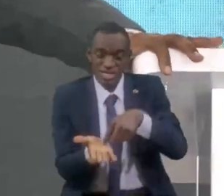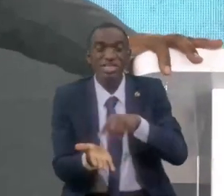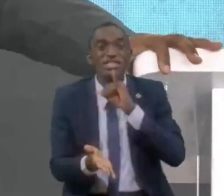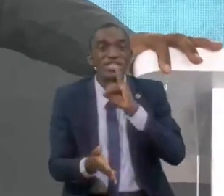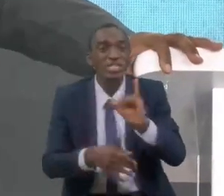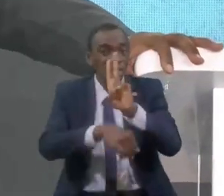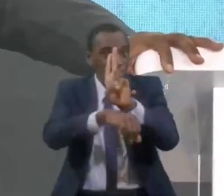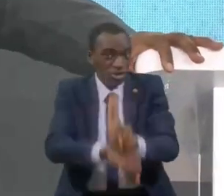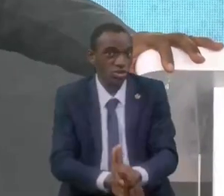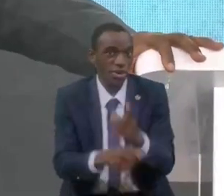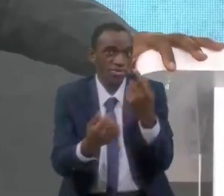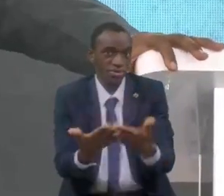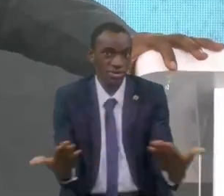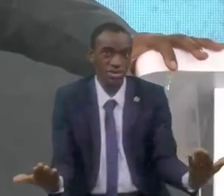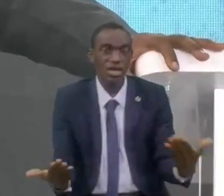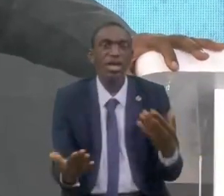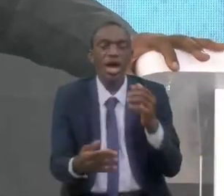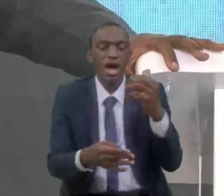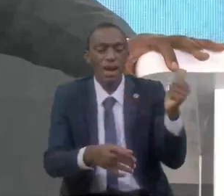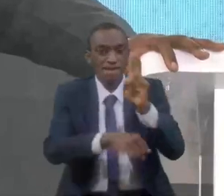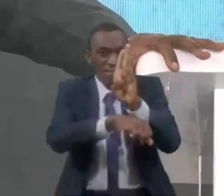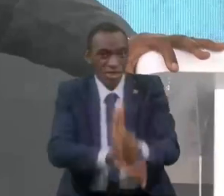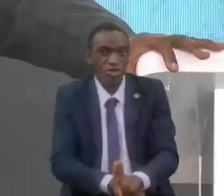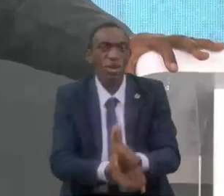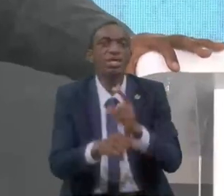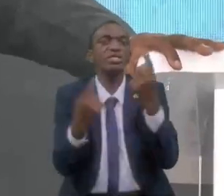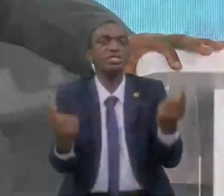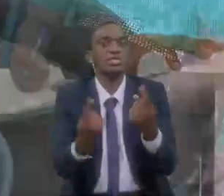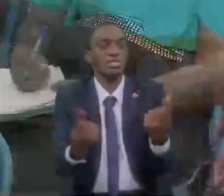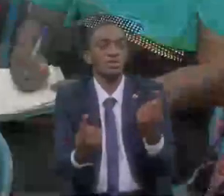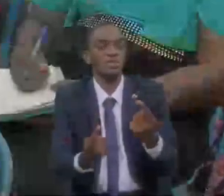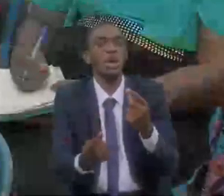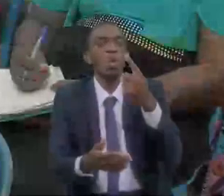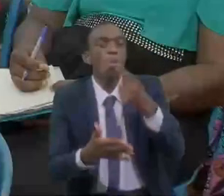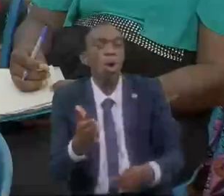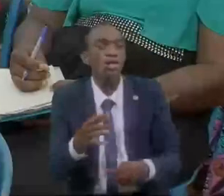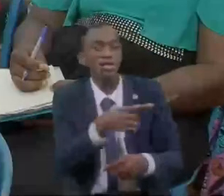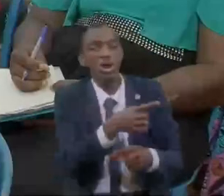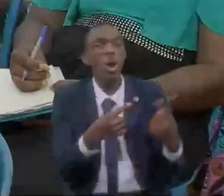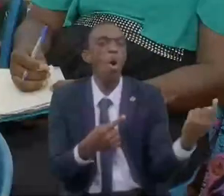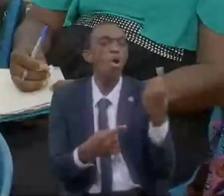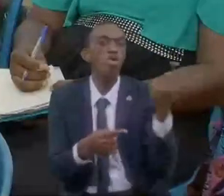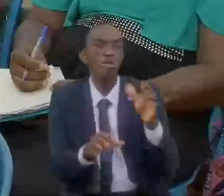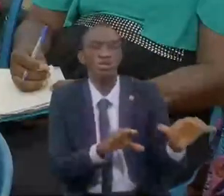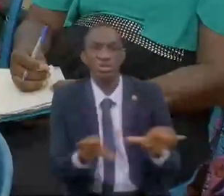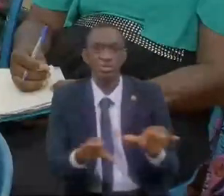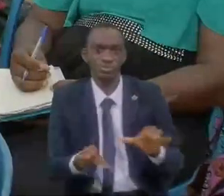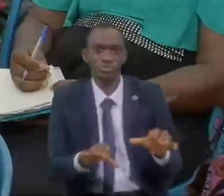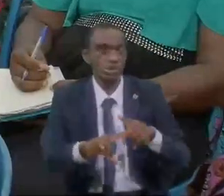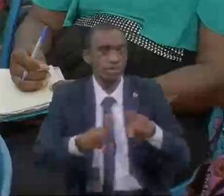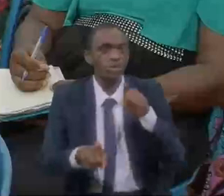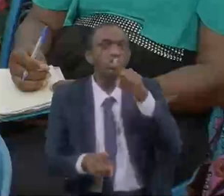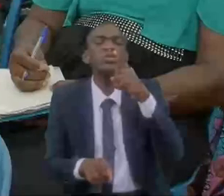c'est un péché habituel, un péché mignon. Ce qu'ils avaient toujours fait, mais il